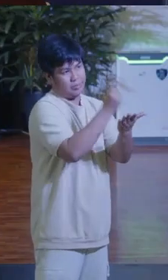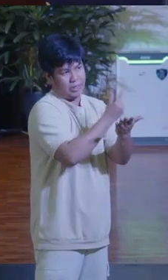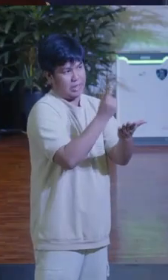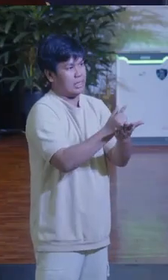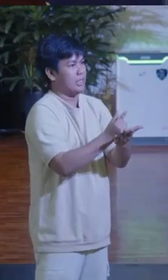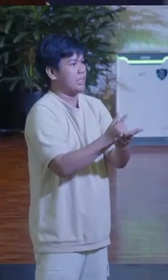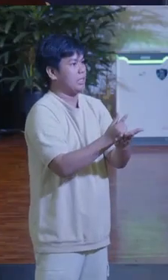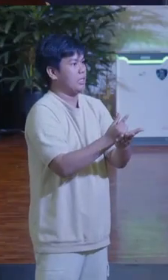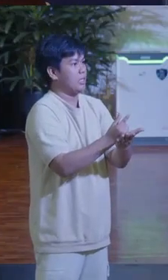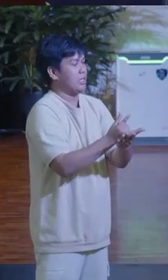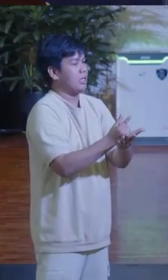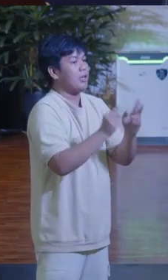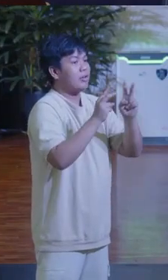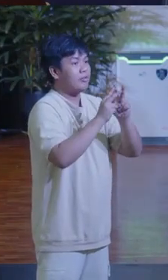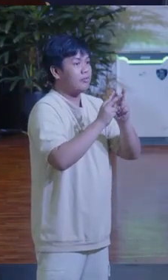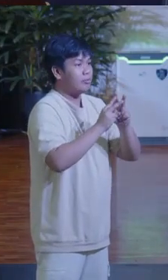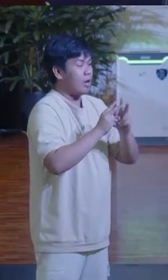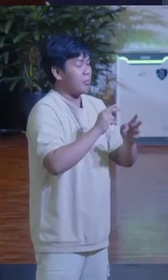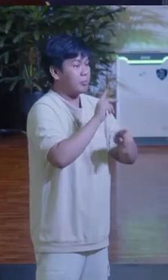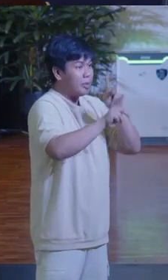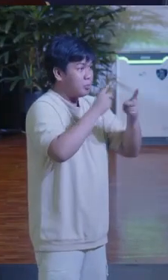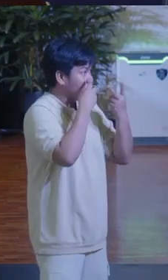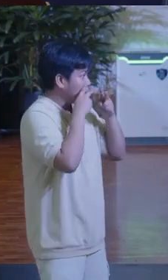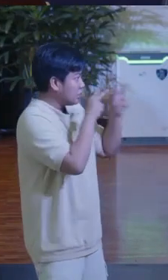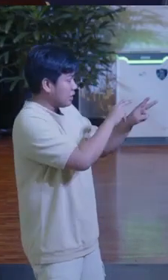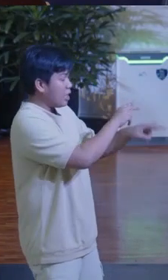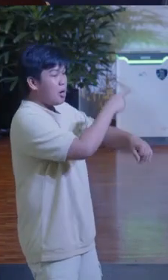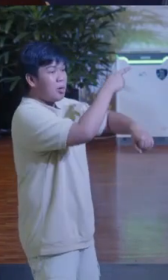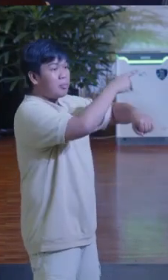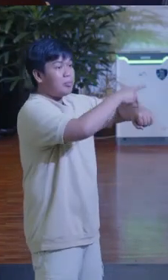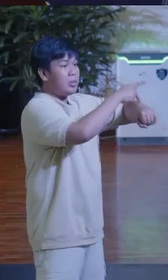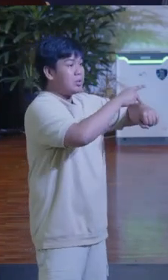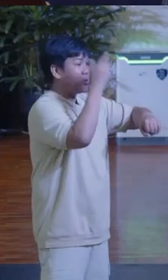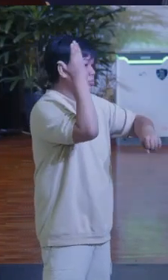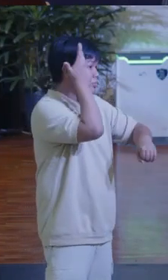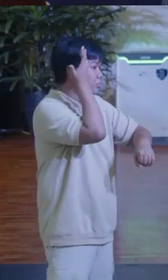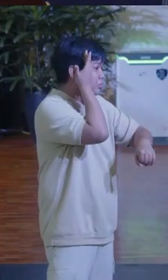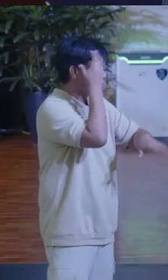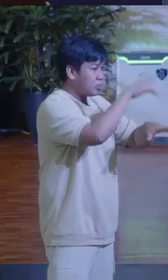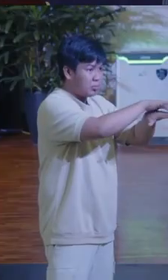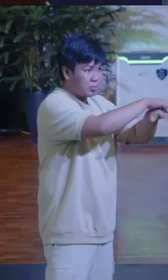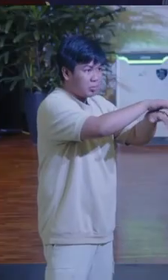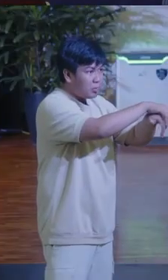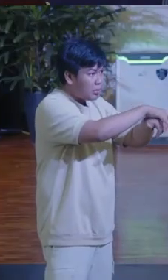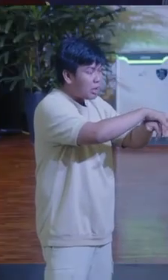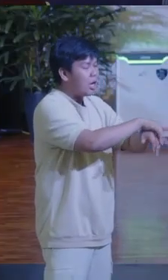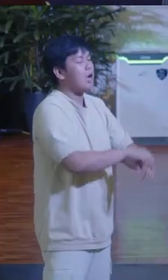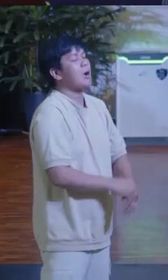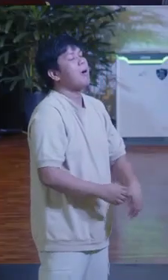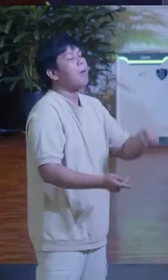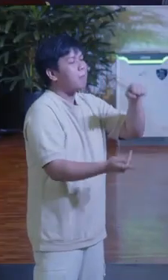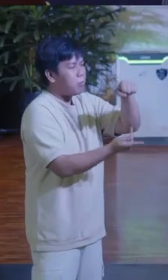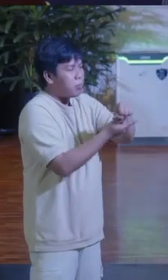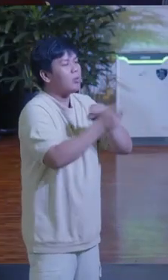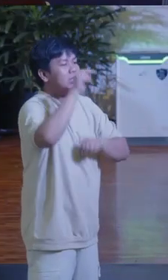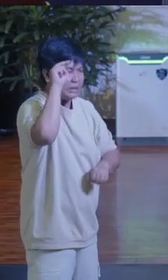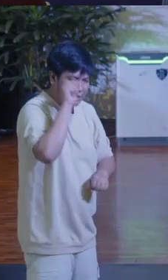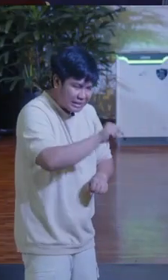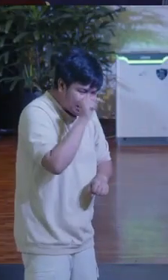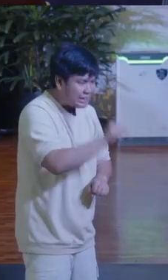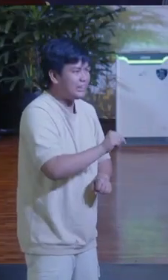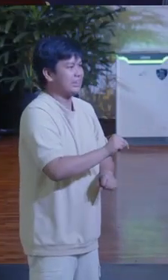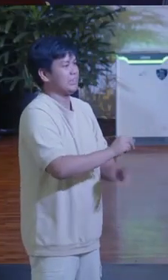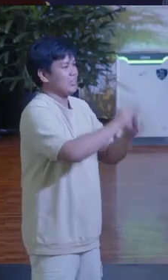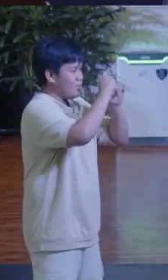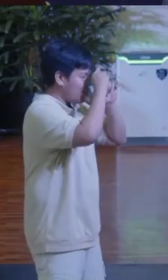sin ni Pedro, siya ay pinagalitan ni Pablo sa